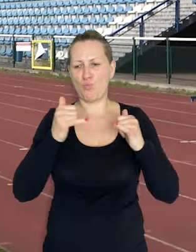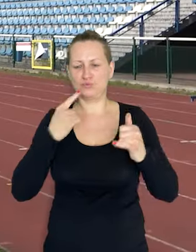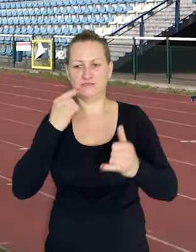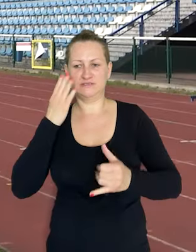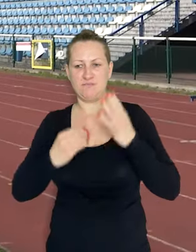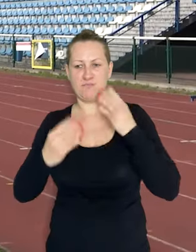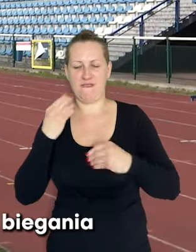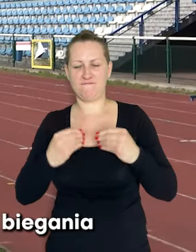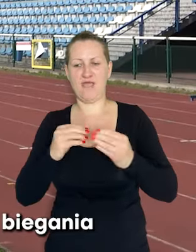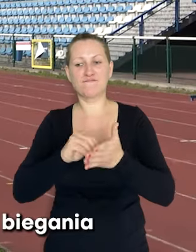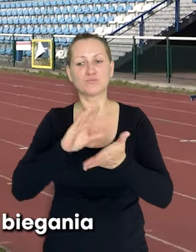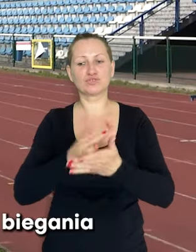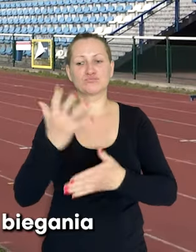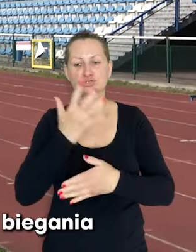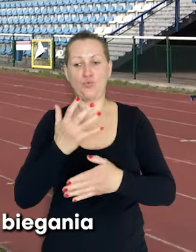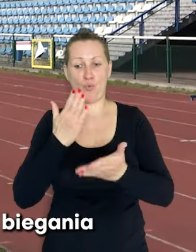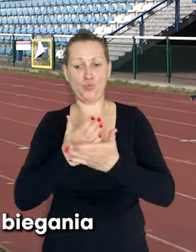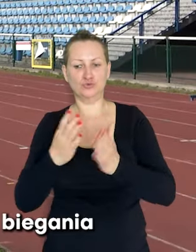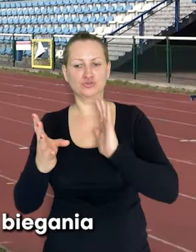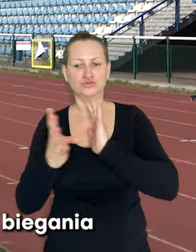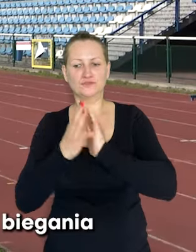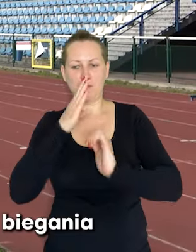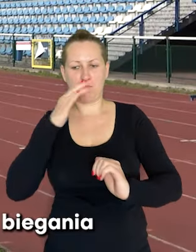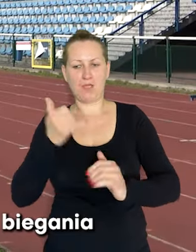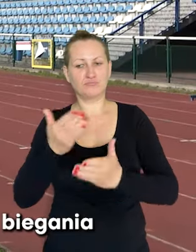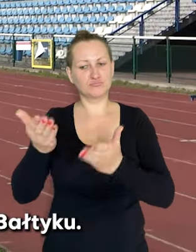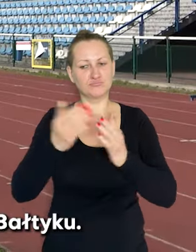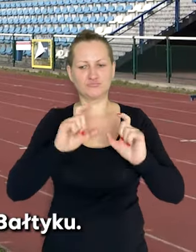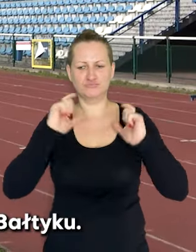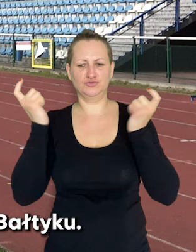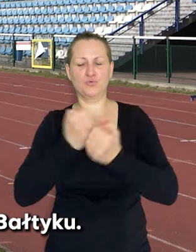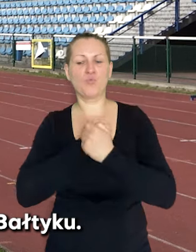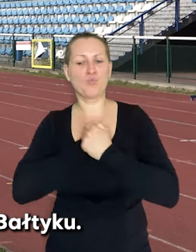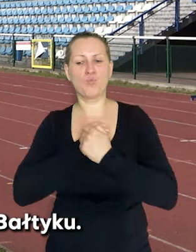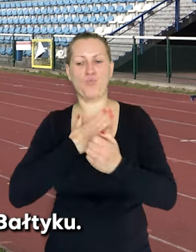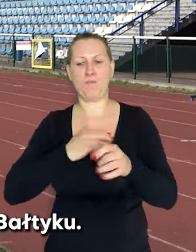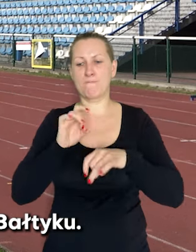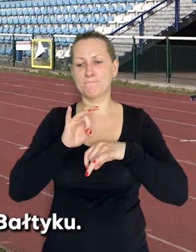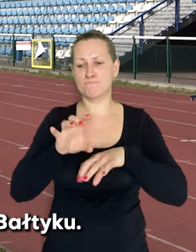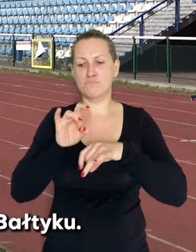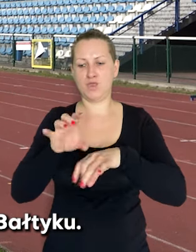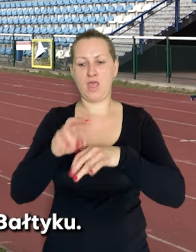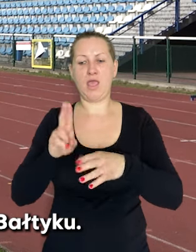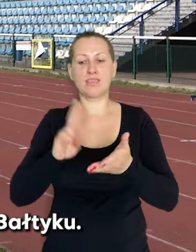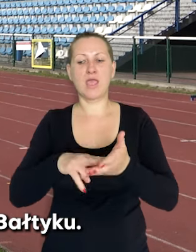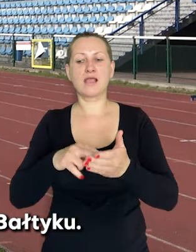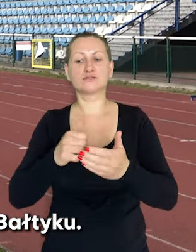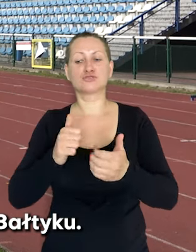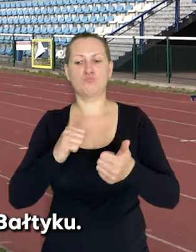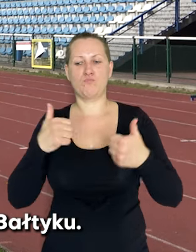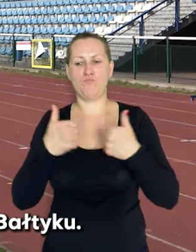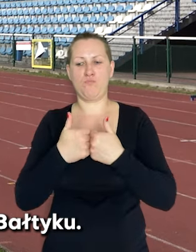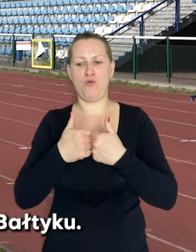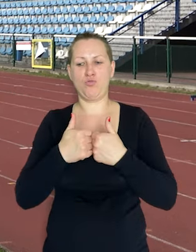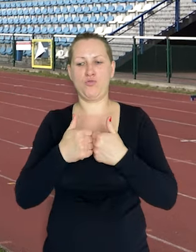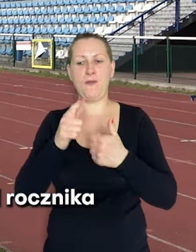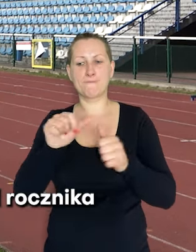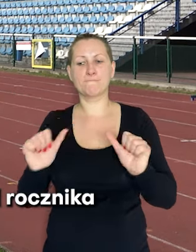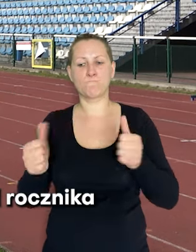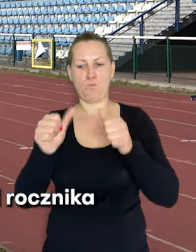zł. Już 19 maja zapraszamy wszystkich miłośników biegania na Postaw na Sport z AMS w ramach Pucharu